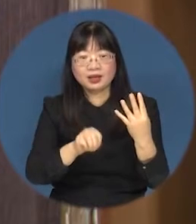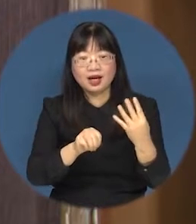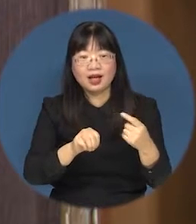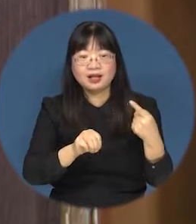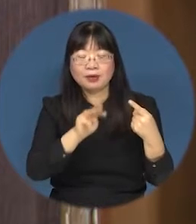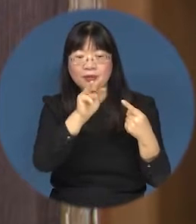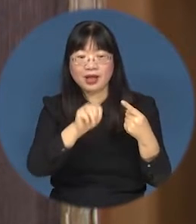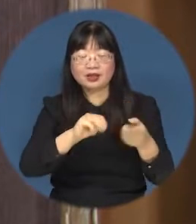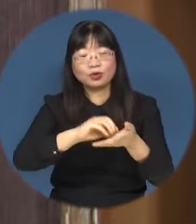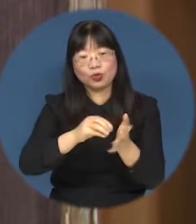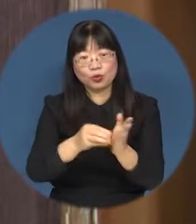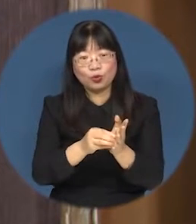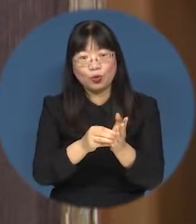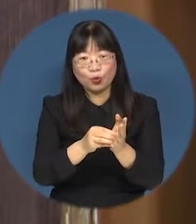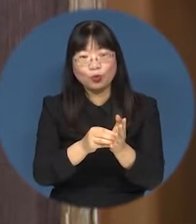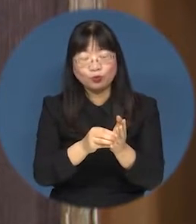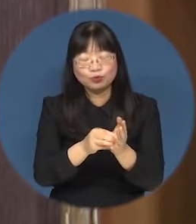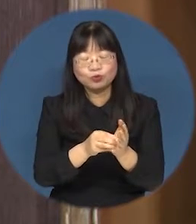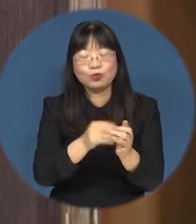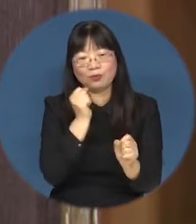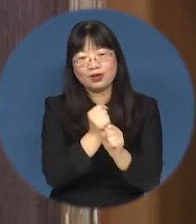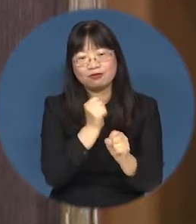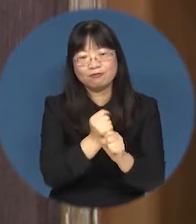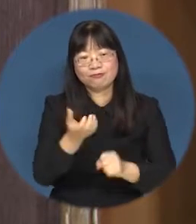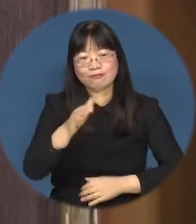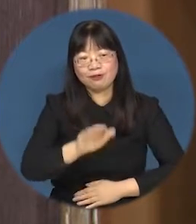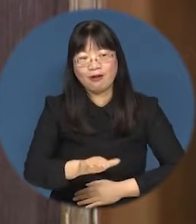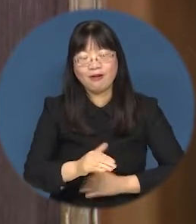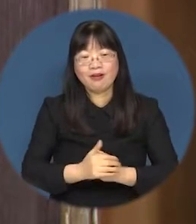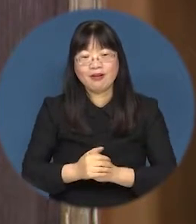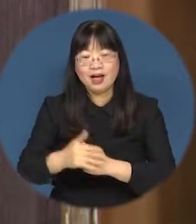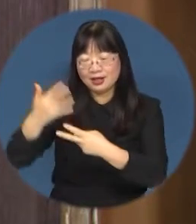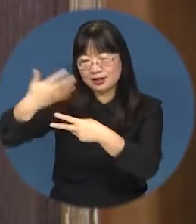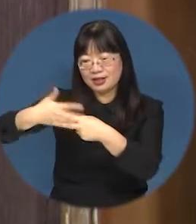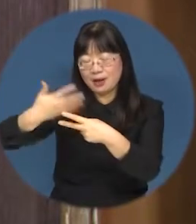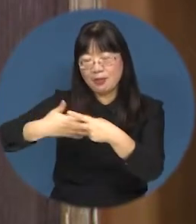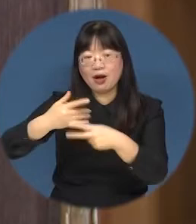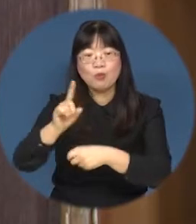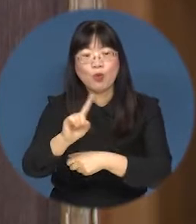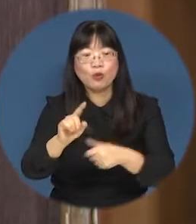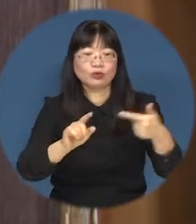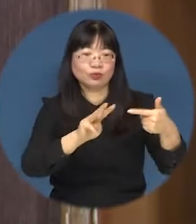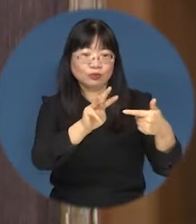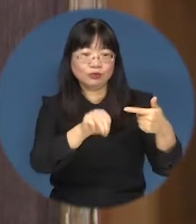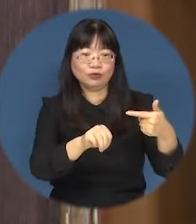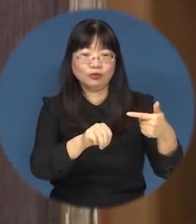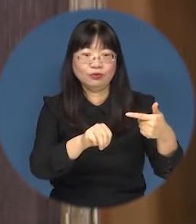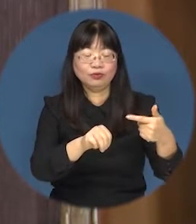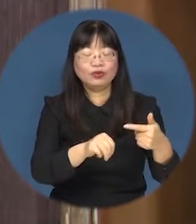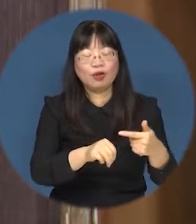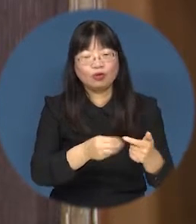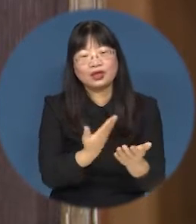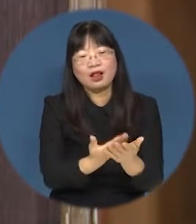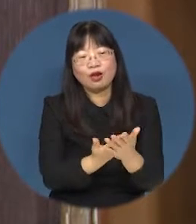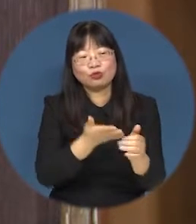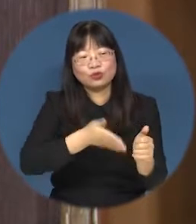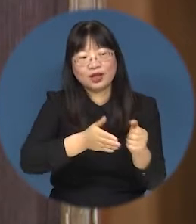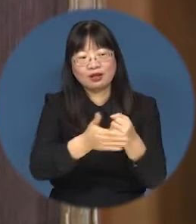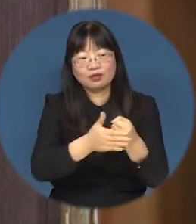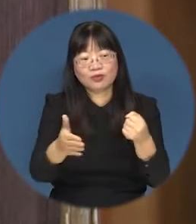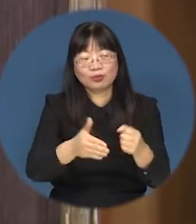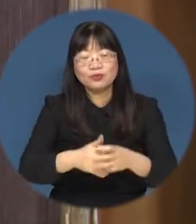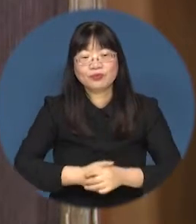1m 정도로 이제 작품을 만드는데 예, 예. 그 드라마에서는 6m짜리를 원했어요. 그러니까요.